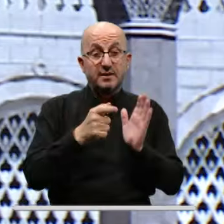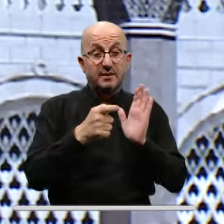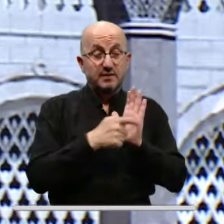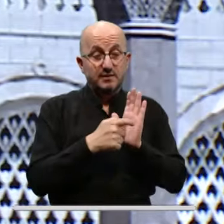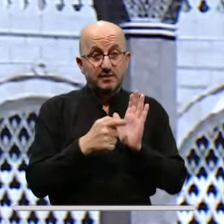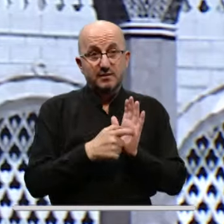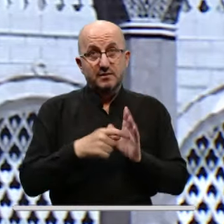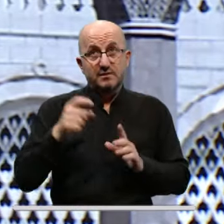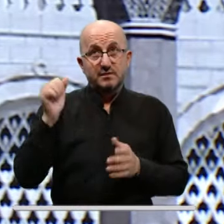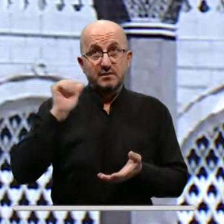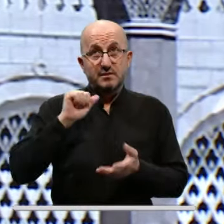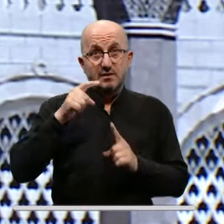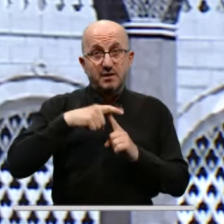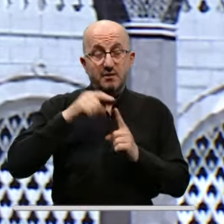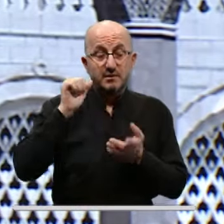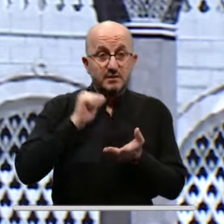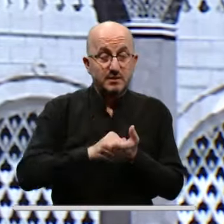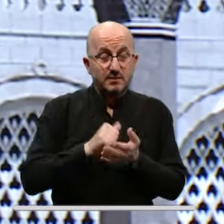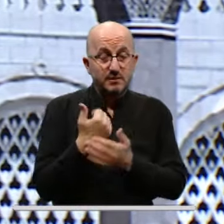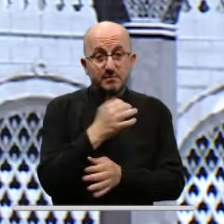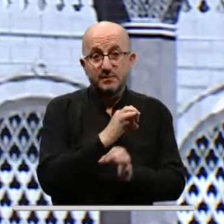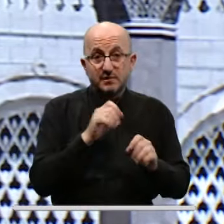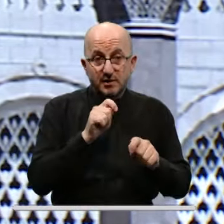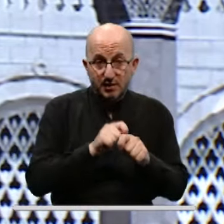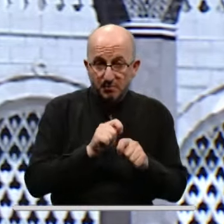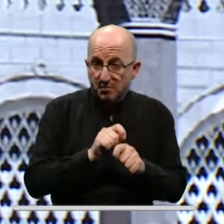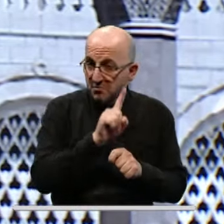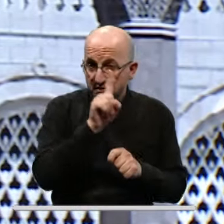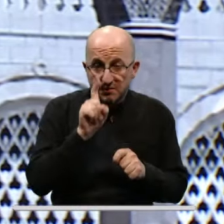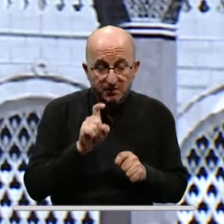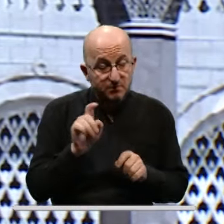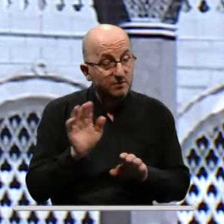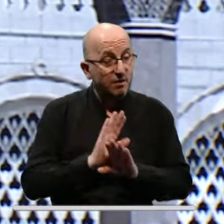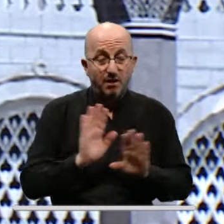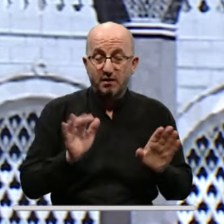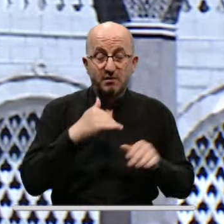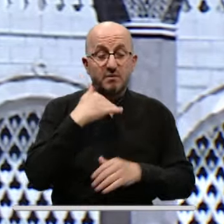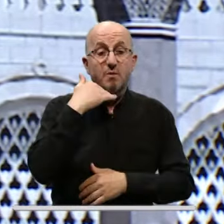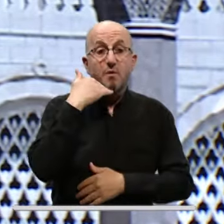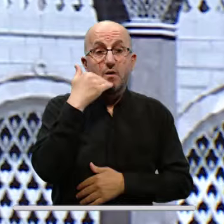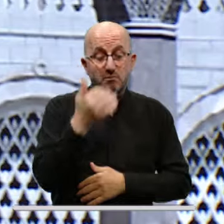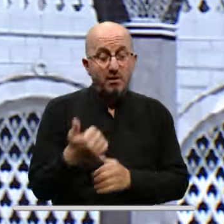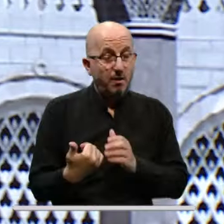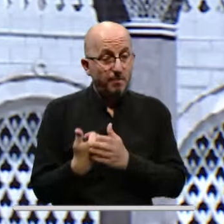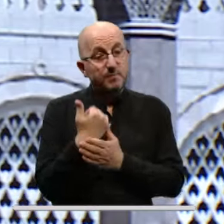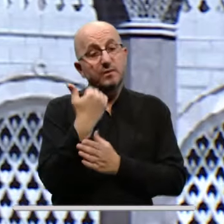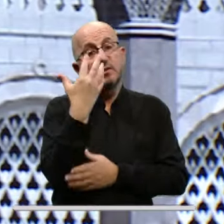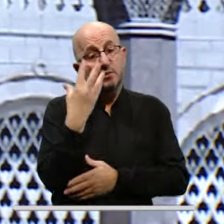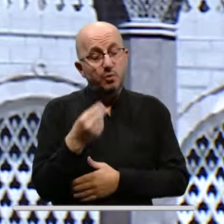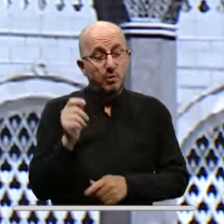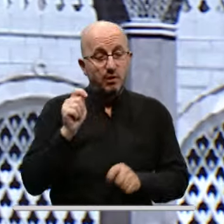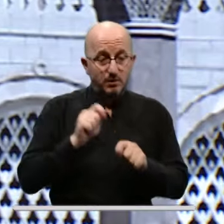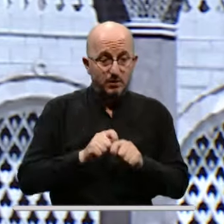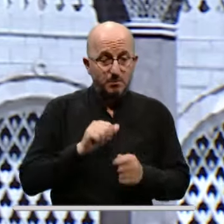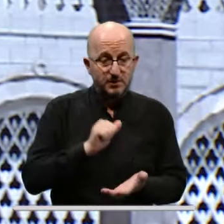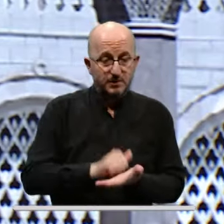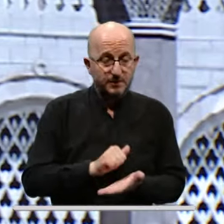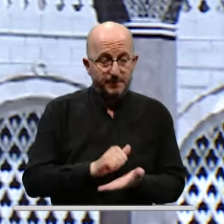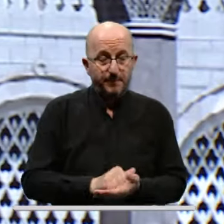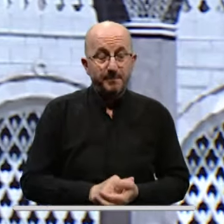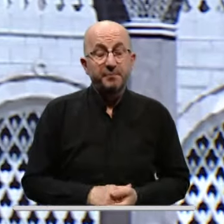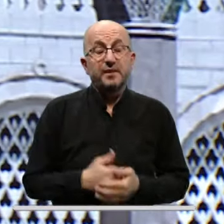secdesini acaba abdestsiz de yapabilir miyiz? Abdestsiz tilavet secdesi olmaz. Abdestli olarak yapılır.